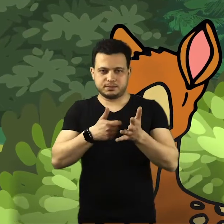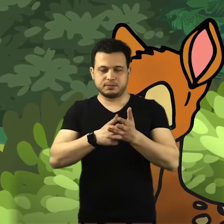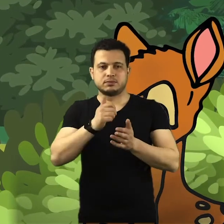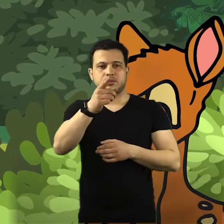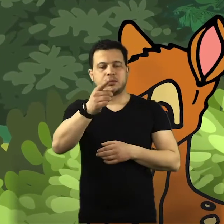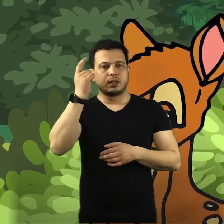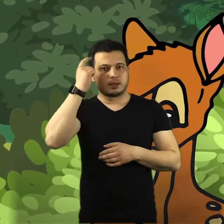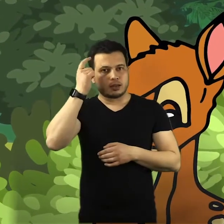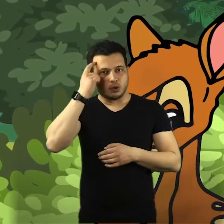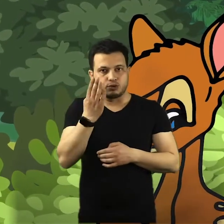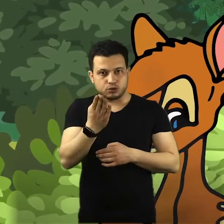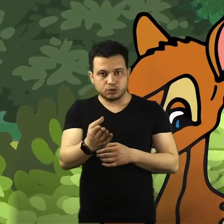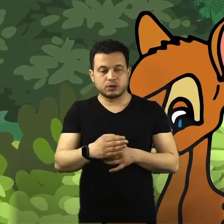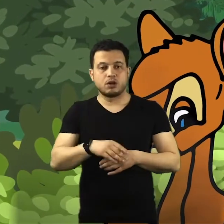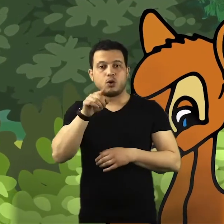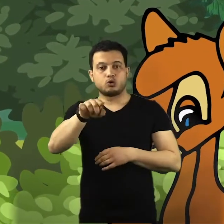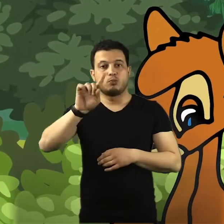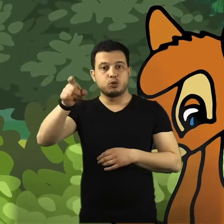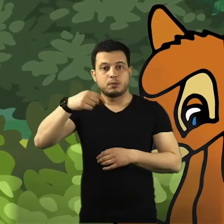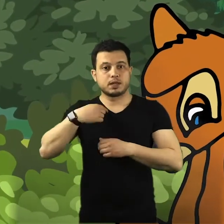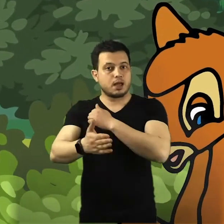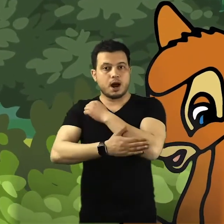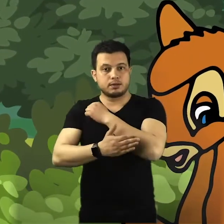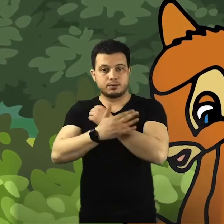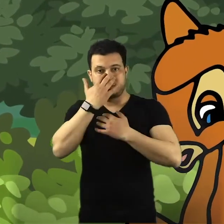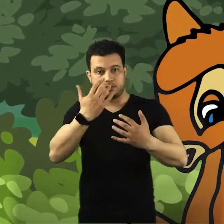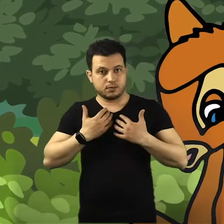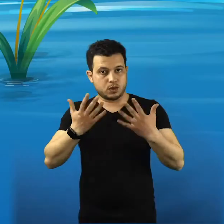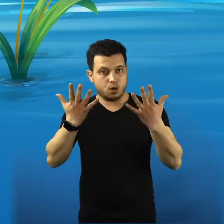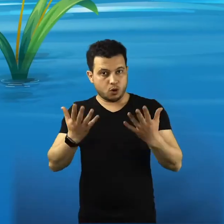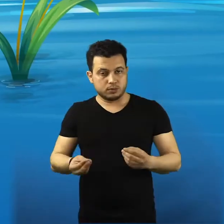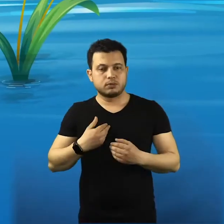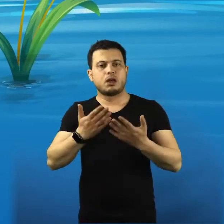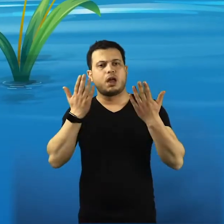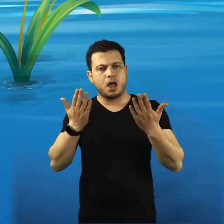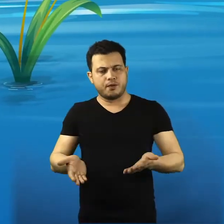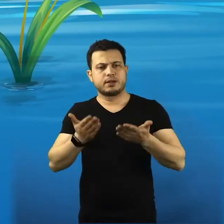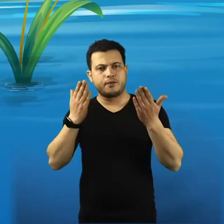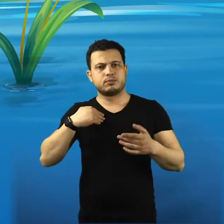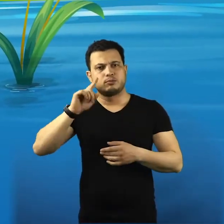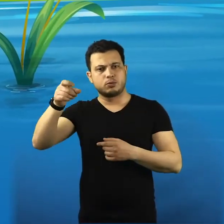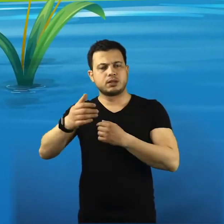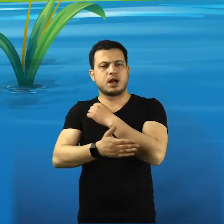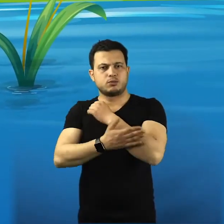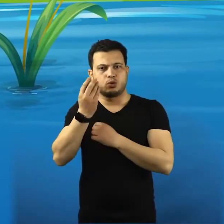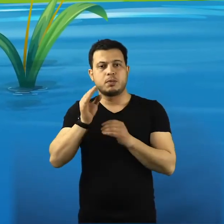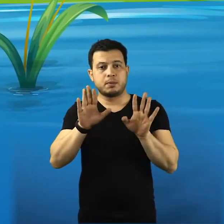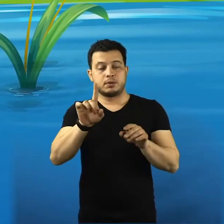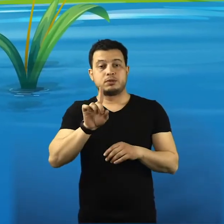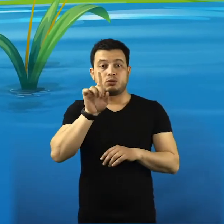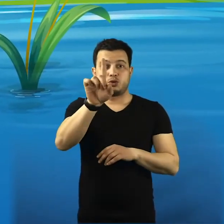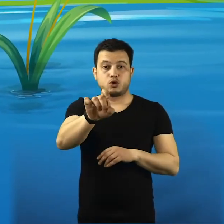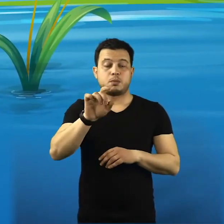tanıyorsun O halde onu bulmanıza yardım eder misin? Elbette Ama size bir